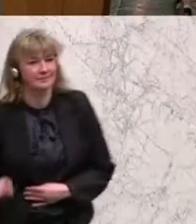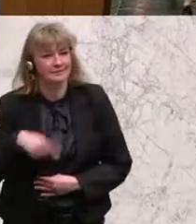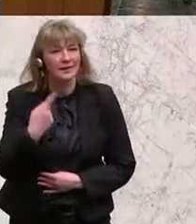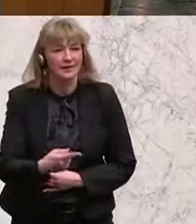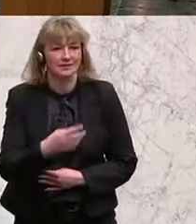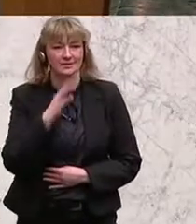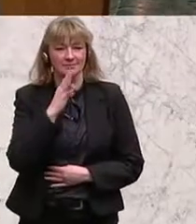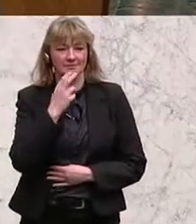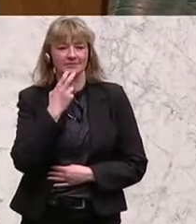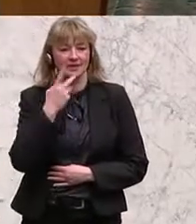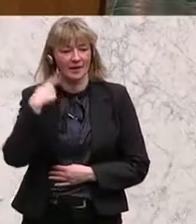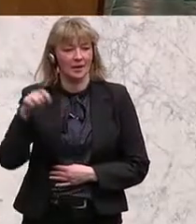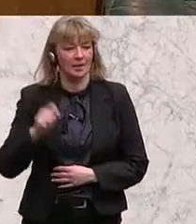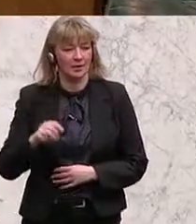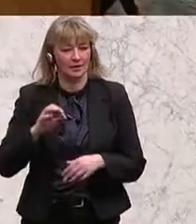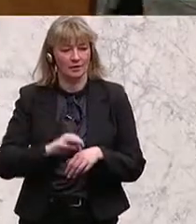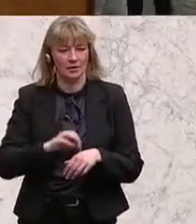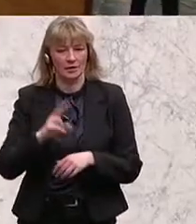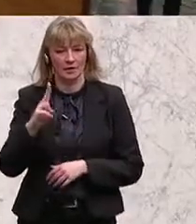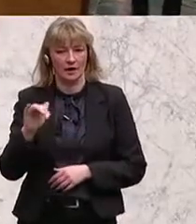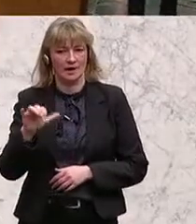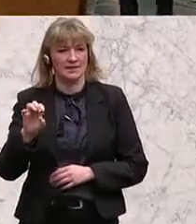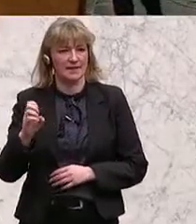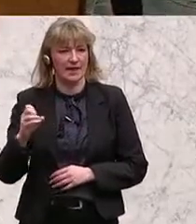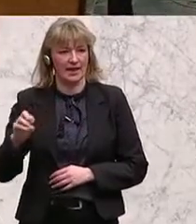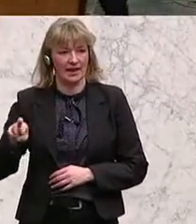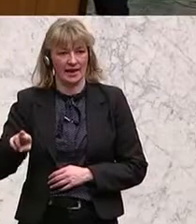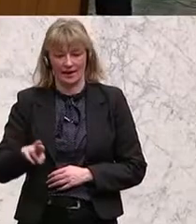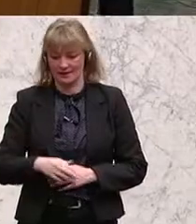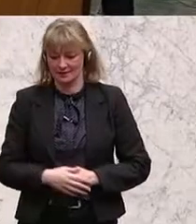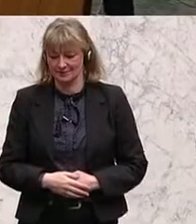Wasser zu Wort gemeldet, Herr Abgeordneter Dr. Kasecker.